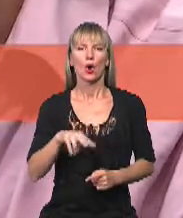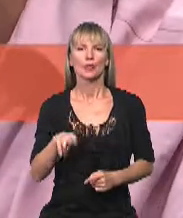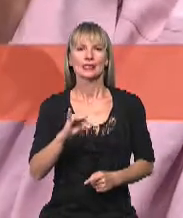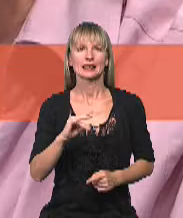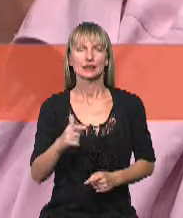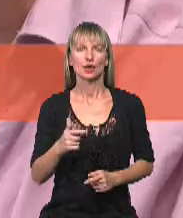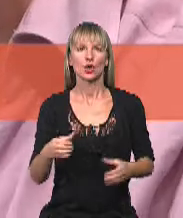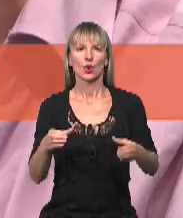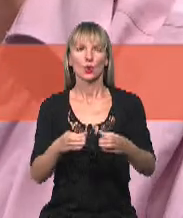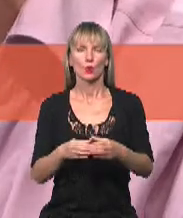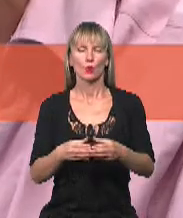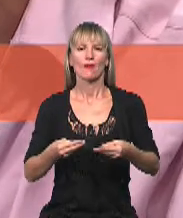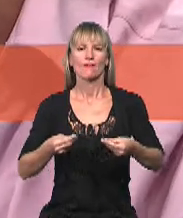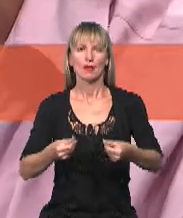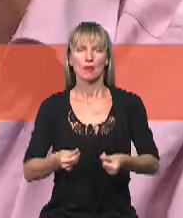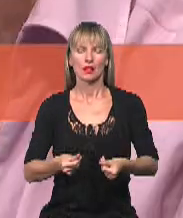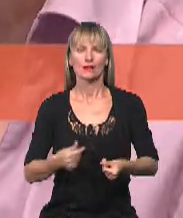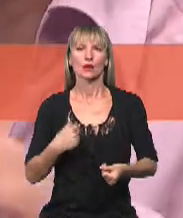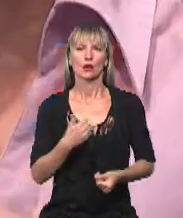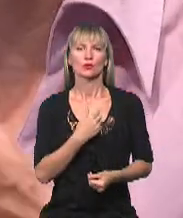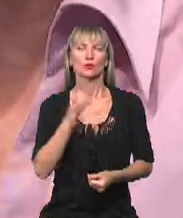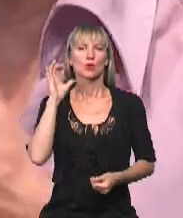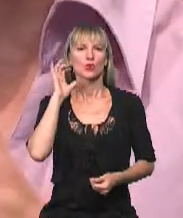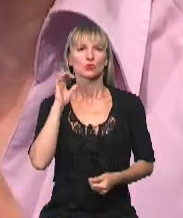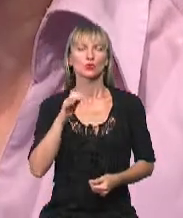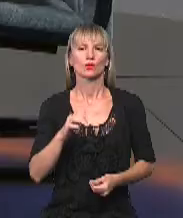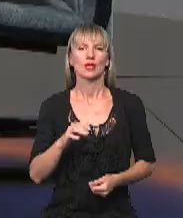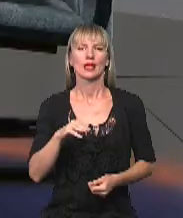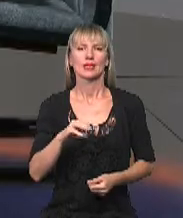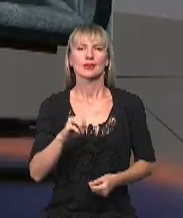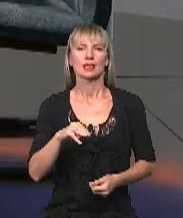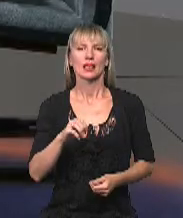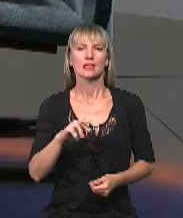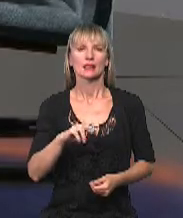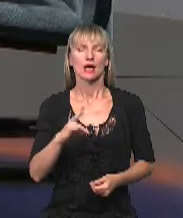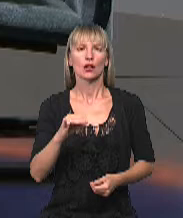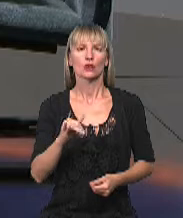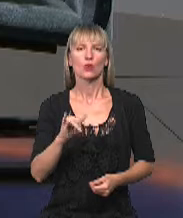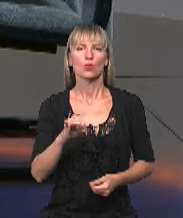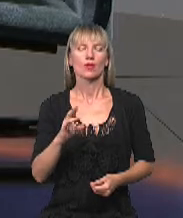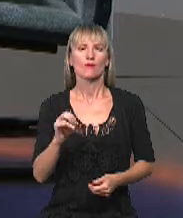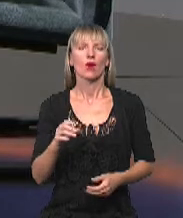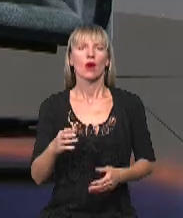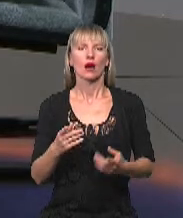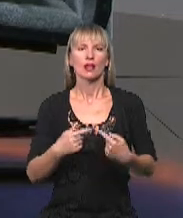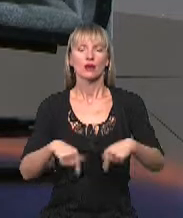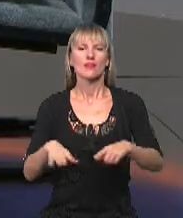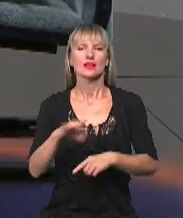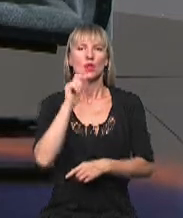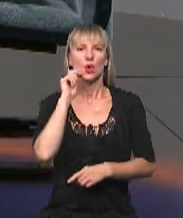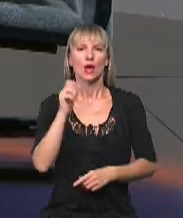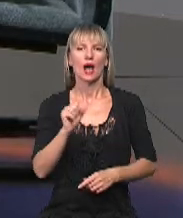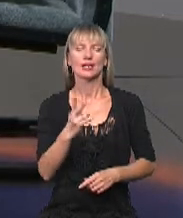«Група впливу», і я пропоную послухати Тетяну Дурніву, одна з організаторів всеукраїнської акції, того, що відбувалося